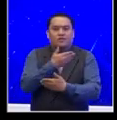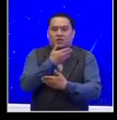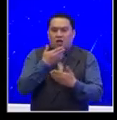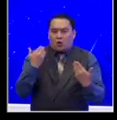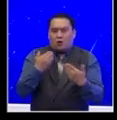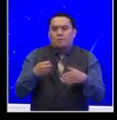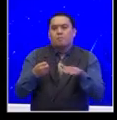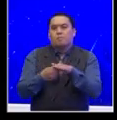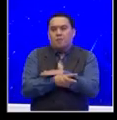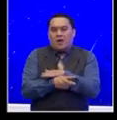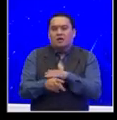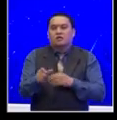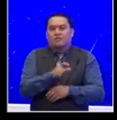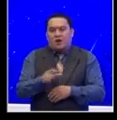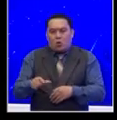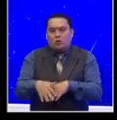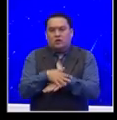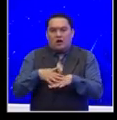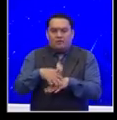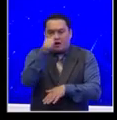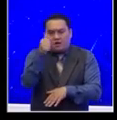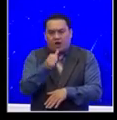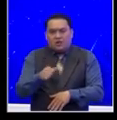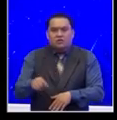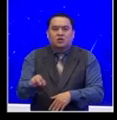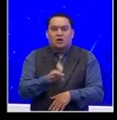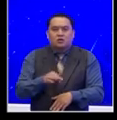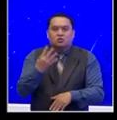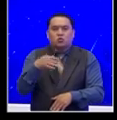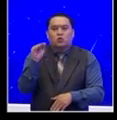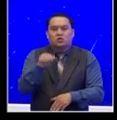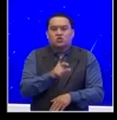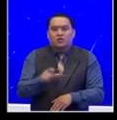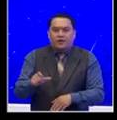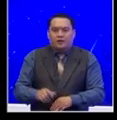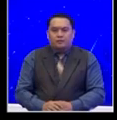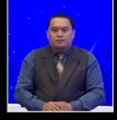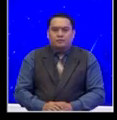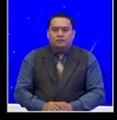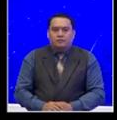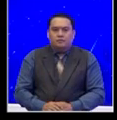В лагерях для беженцев и мигрантов на греческих островах размещено около 40 тысяч человек.